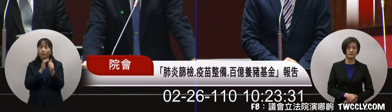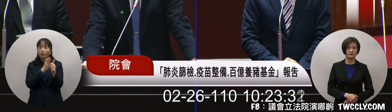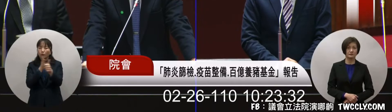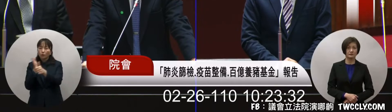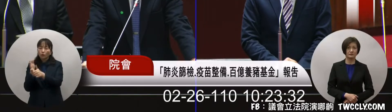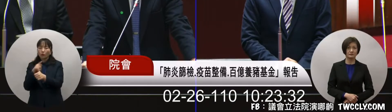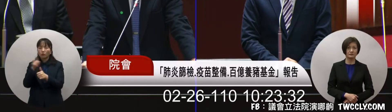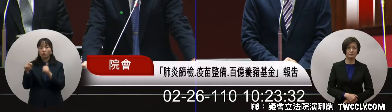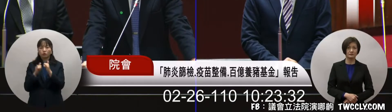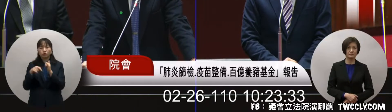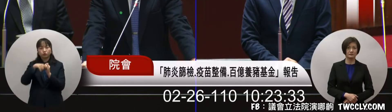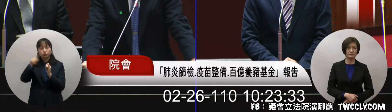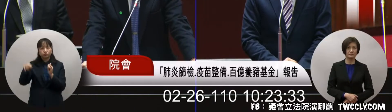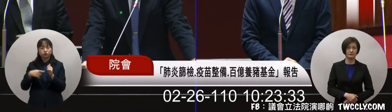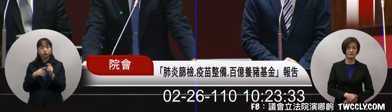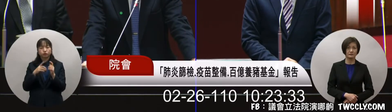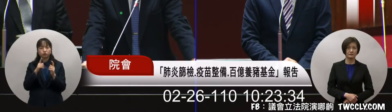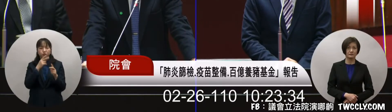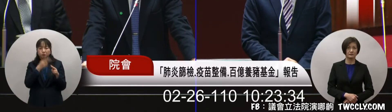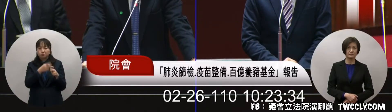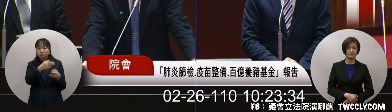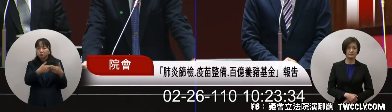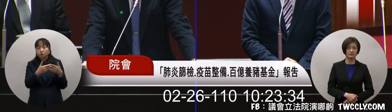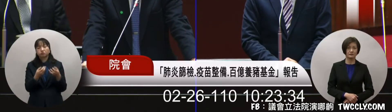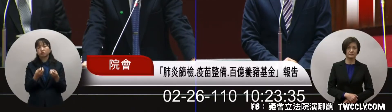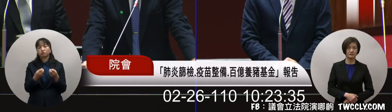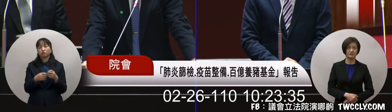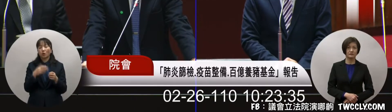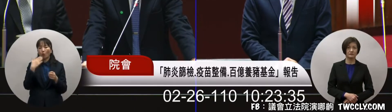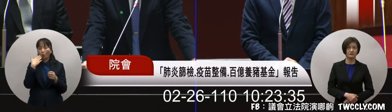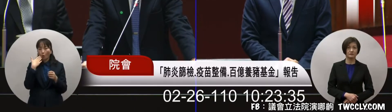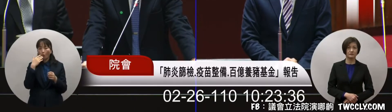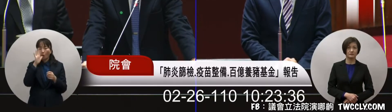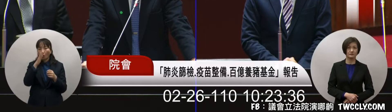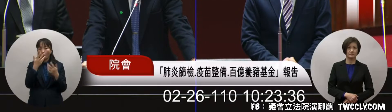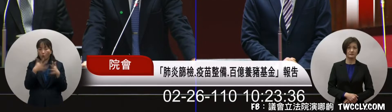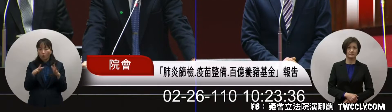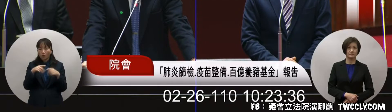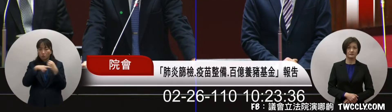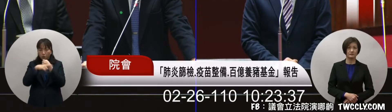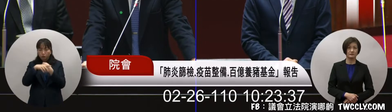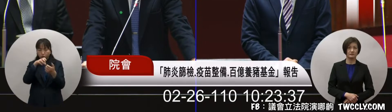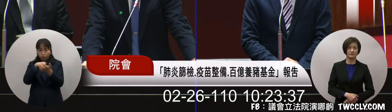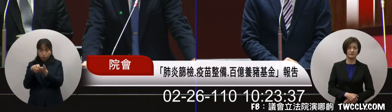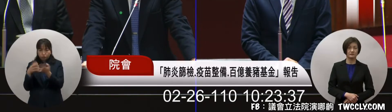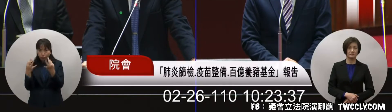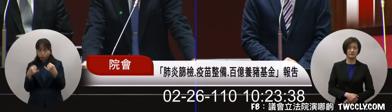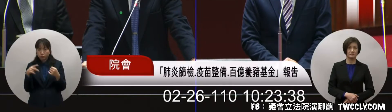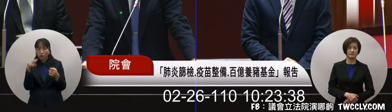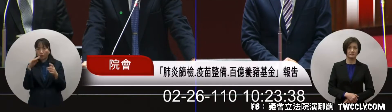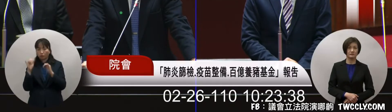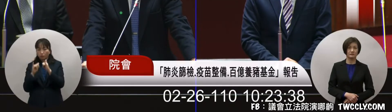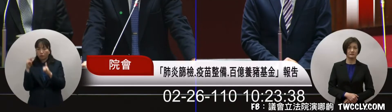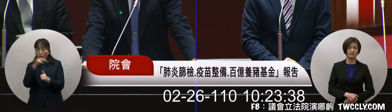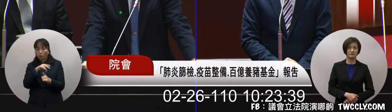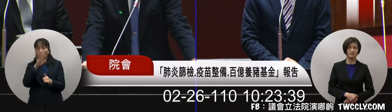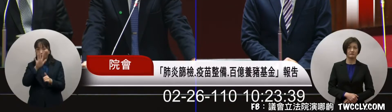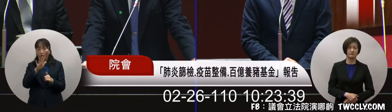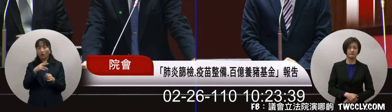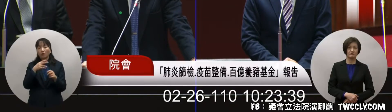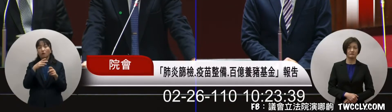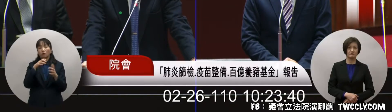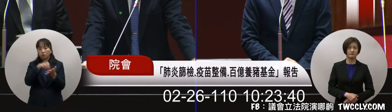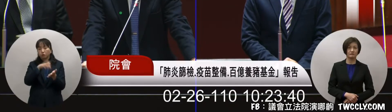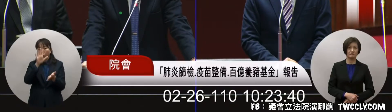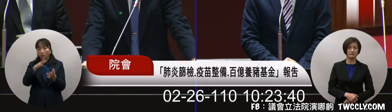也知道民众对的相对的没有信心，那如果有更多的科学证据，民众才有可能有信心。那